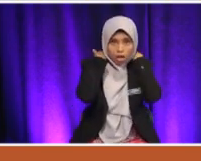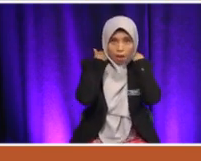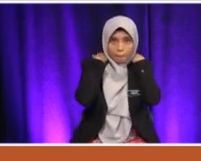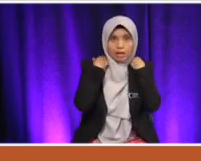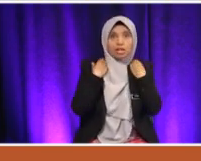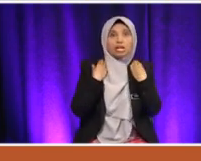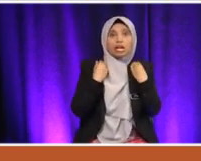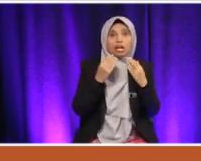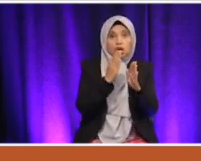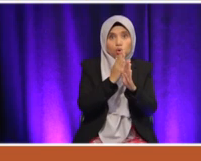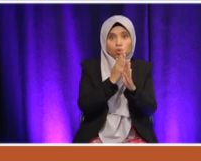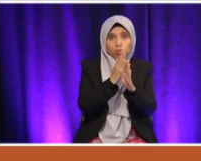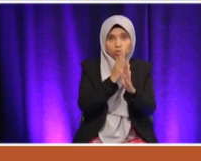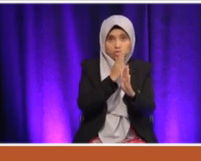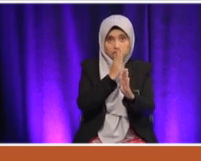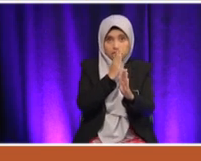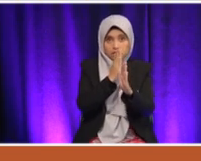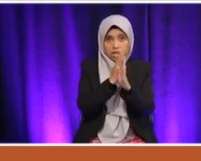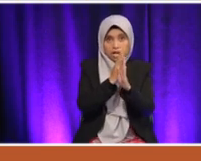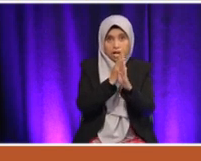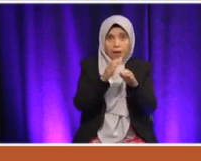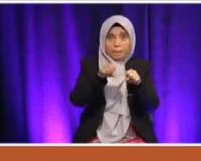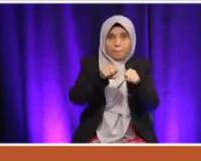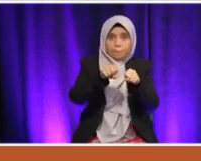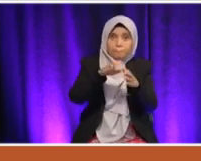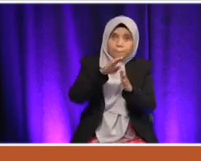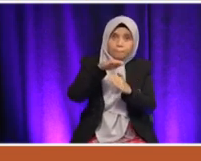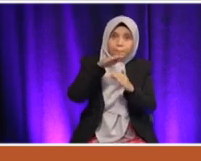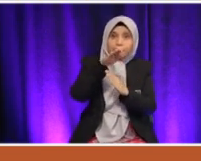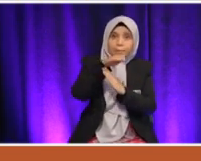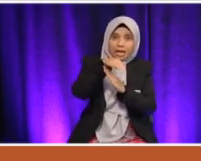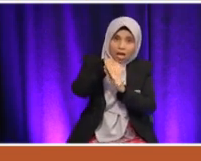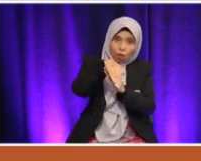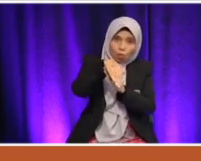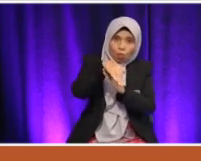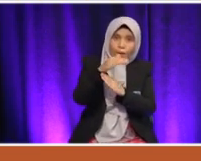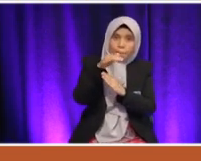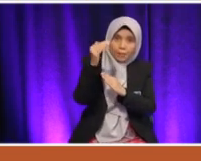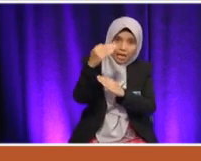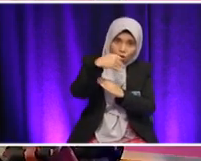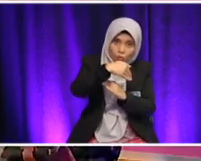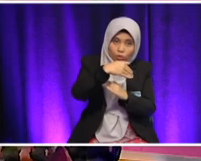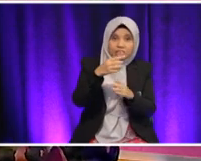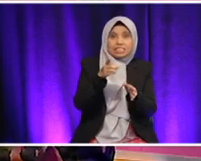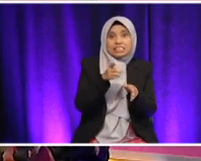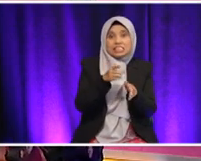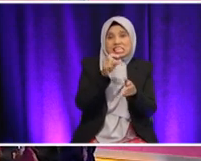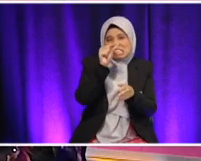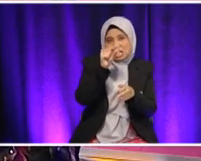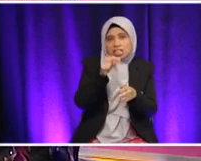lurus kemudian bengkokkan sedikit lutut dan jarak ke kaki untuk lebih stabil